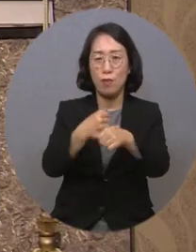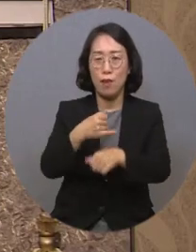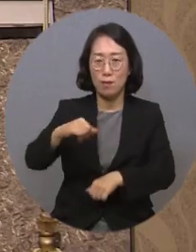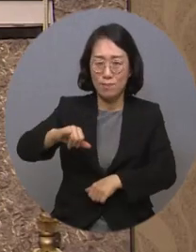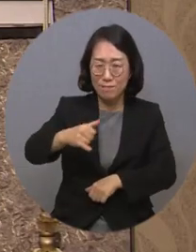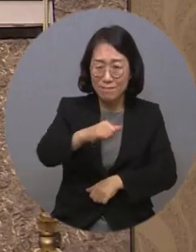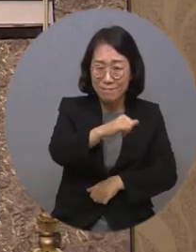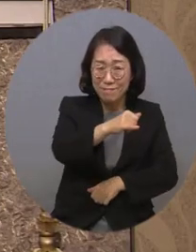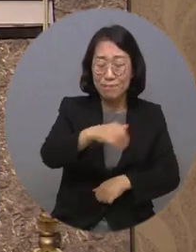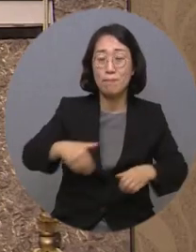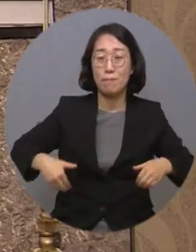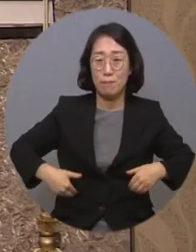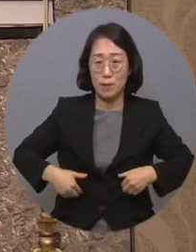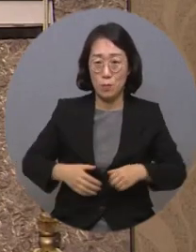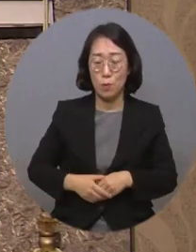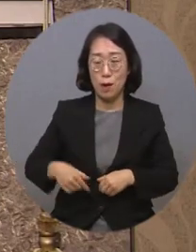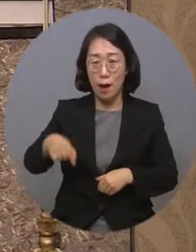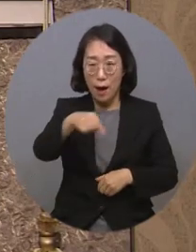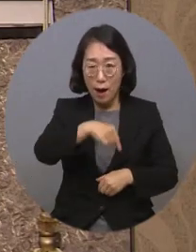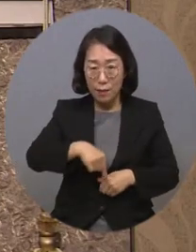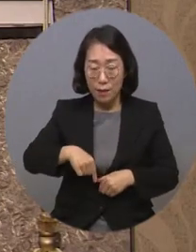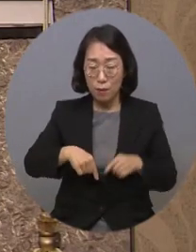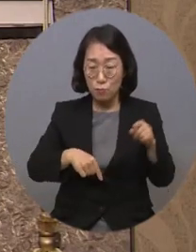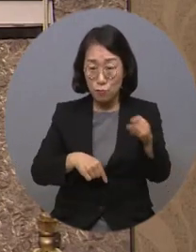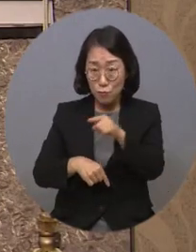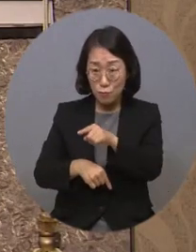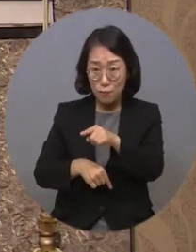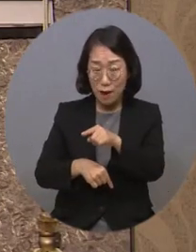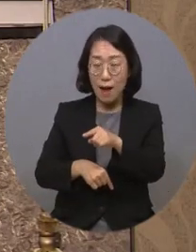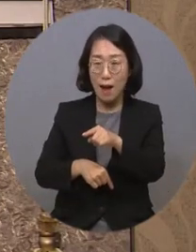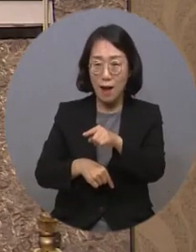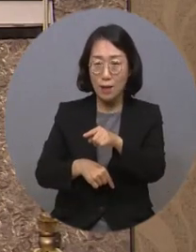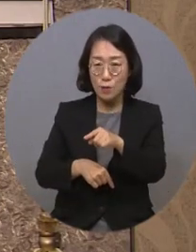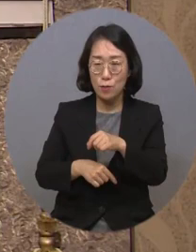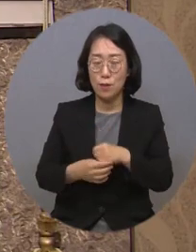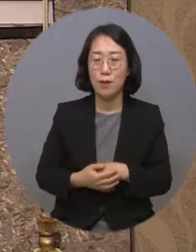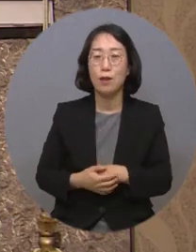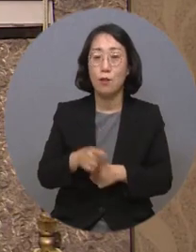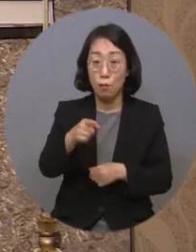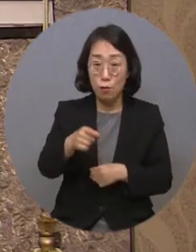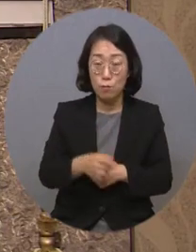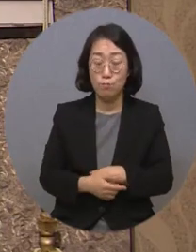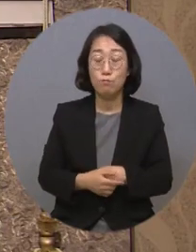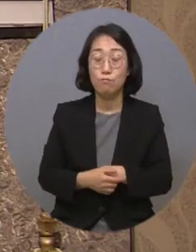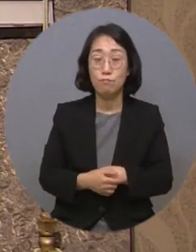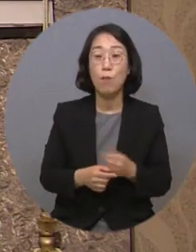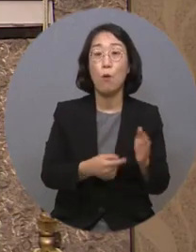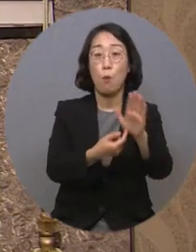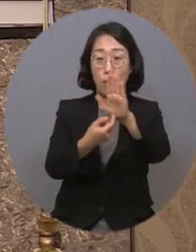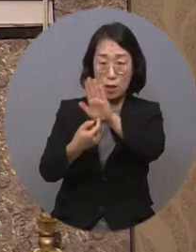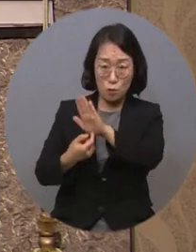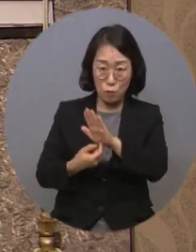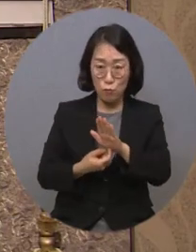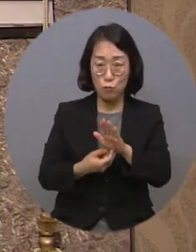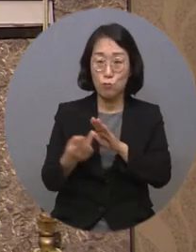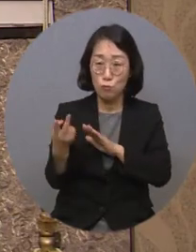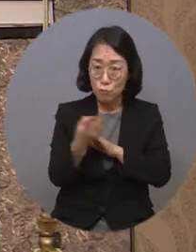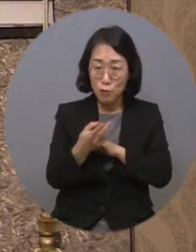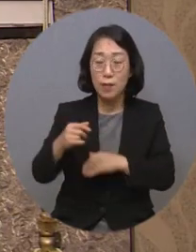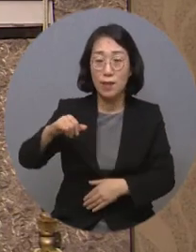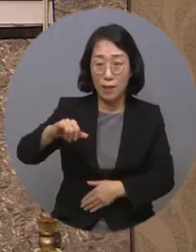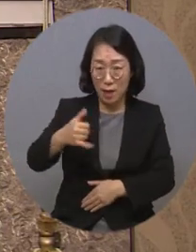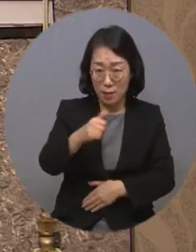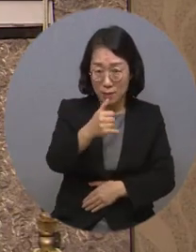그래서 저희가 이제 우리 내부에 자기들끼리 사귀는 친구들이 좀 있어요. 그래서 그걸 공식화해서, 자, 그러면 사귀는 것도 우리가 지원해 줄게,